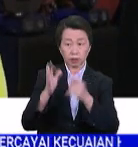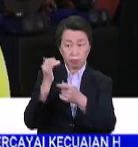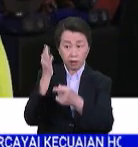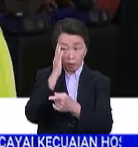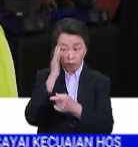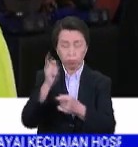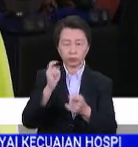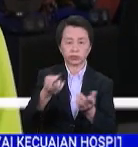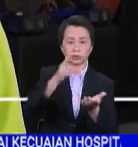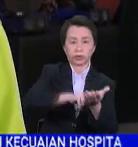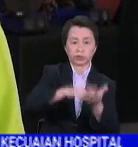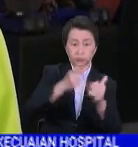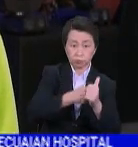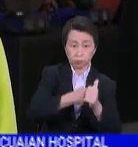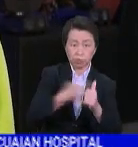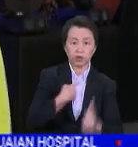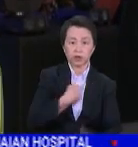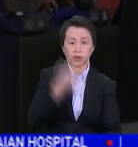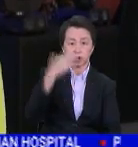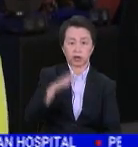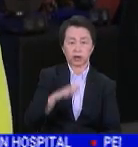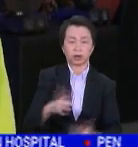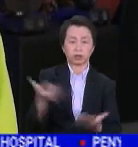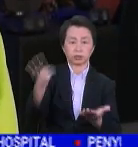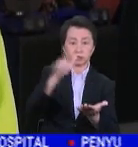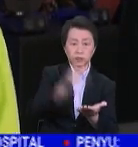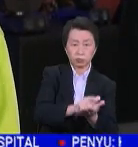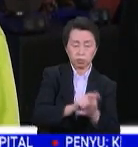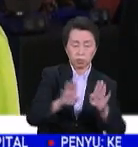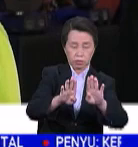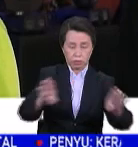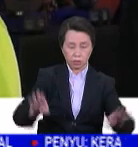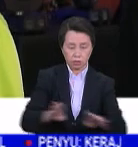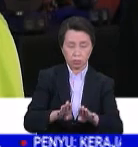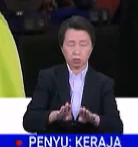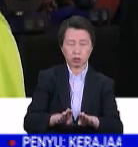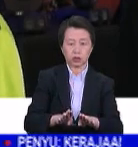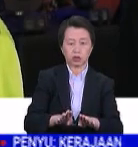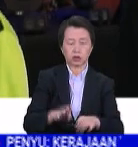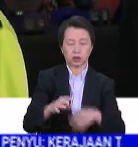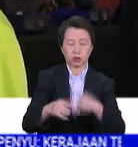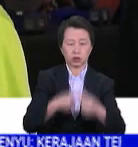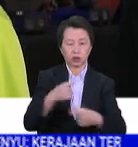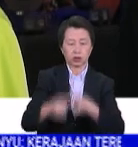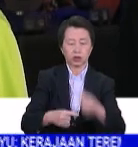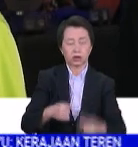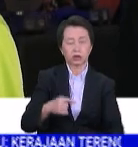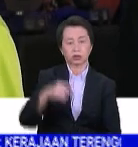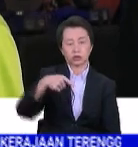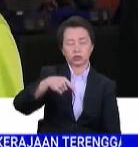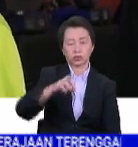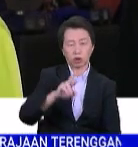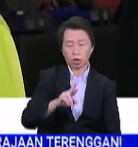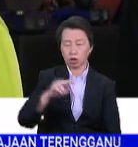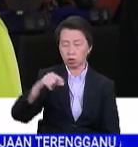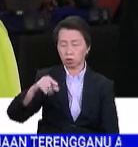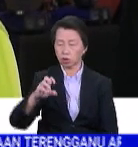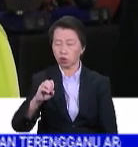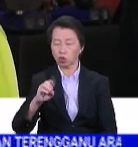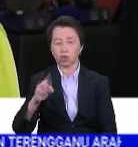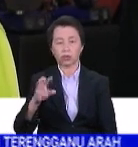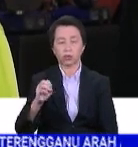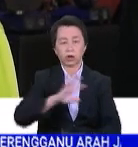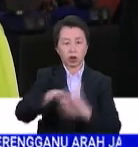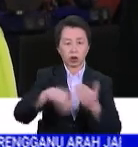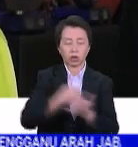dulu. Okey, kita akan muat naik borang secara Google Form, secara QR Code di semua media